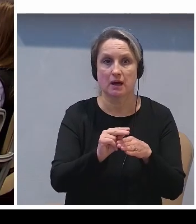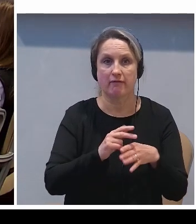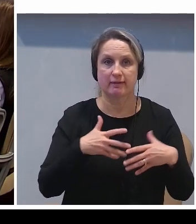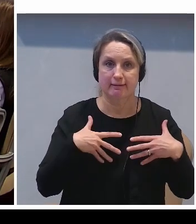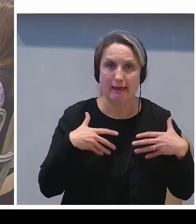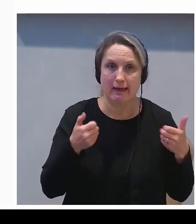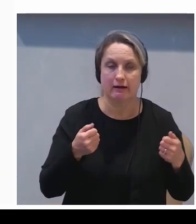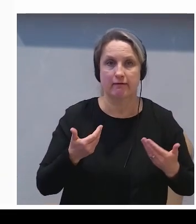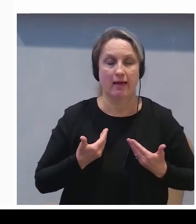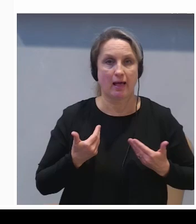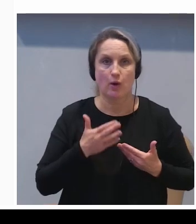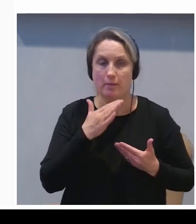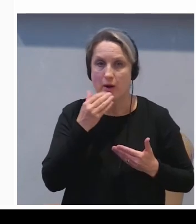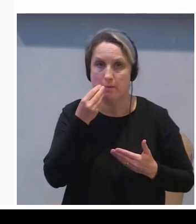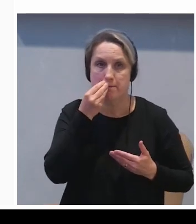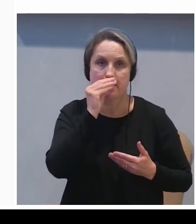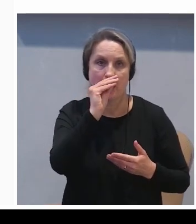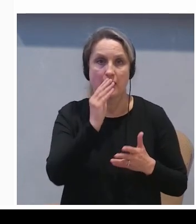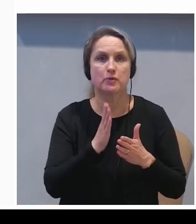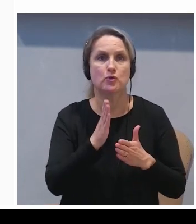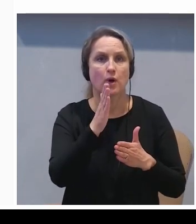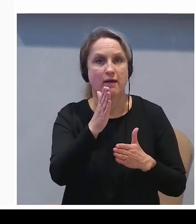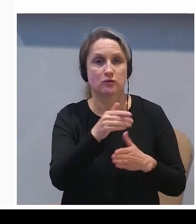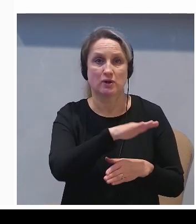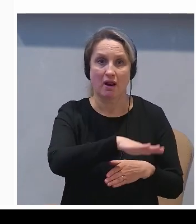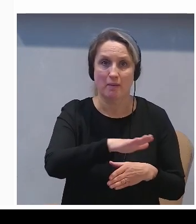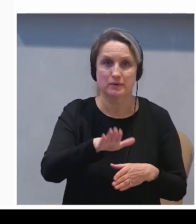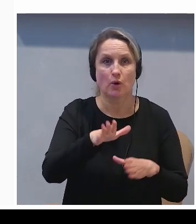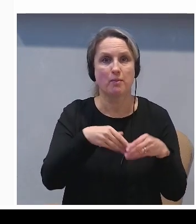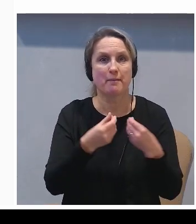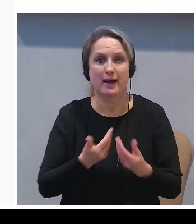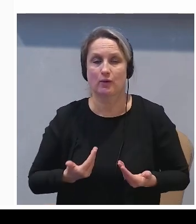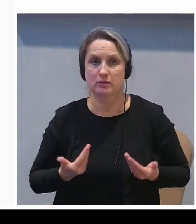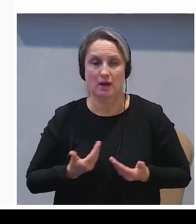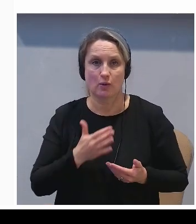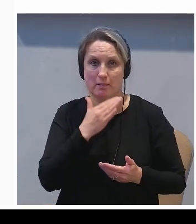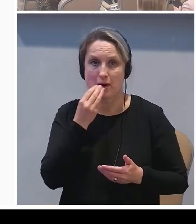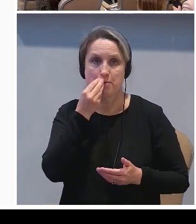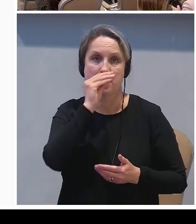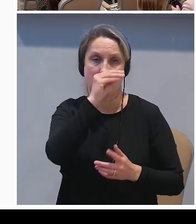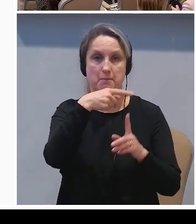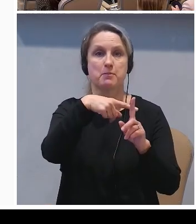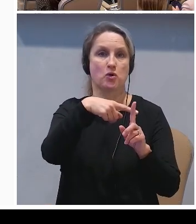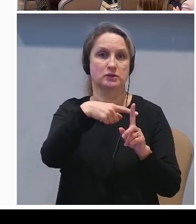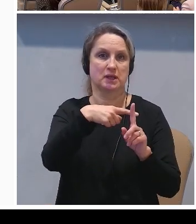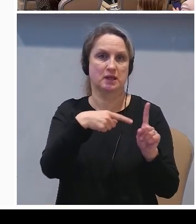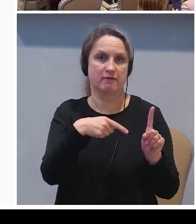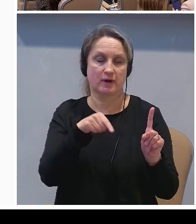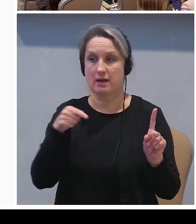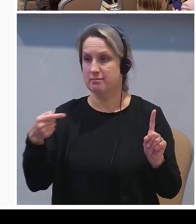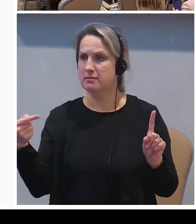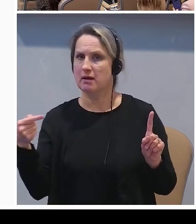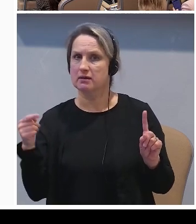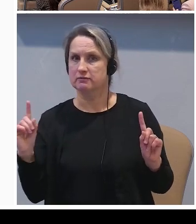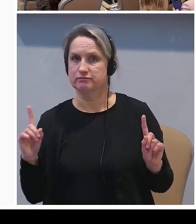teeb see paljude laste ja nende perekondade elu palju paremaks. See on asja positiivne külg. Negatiivne